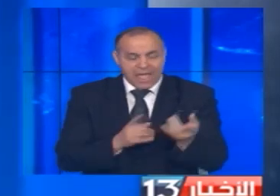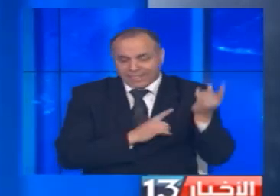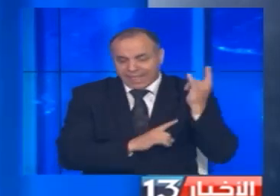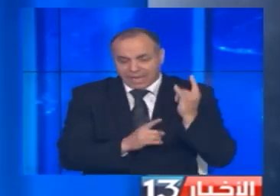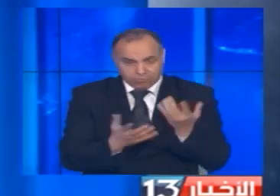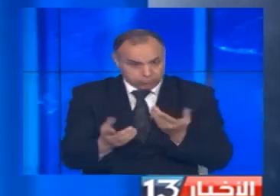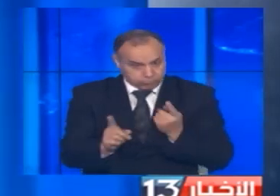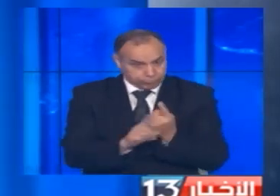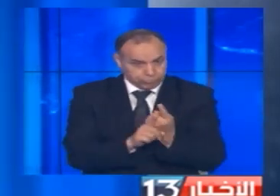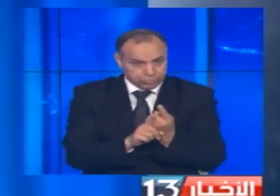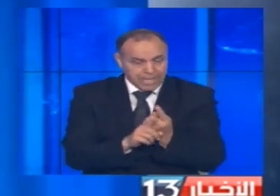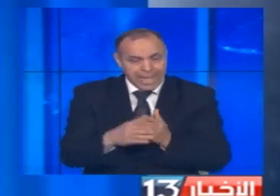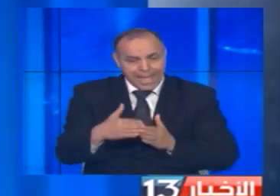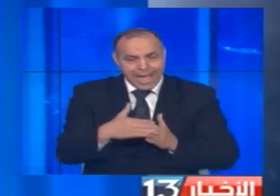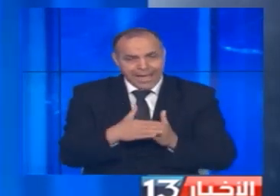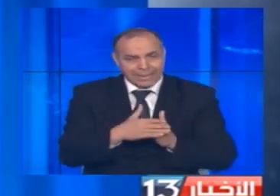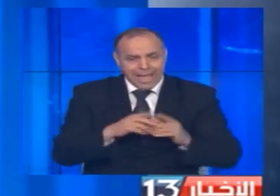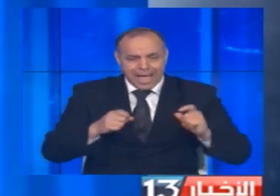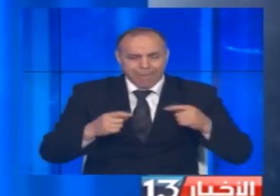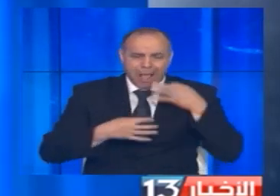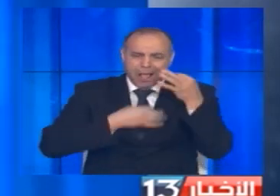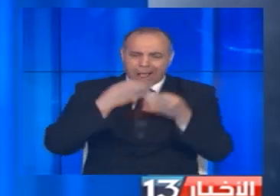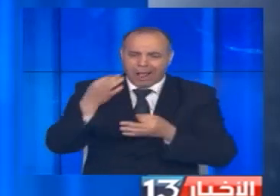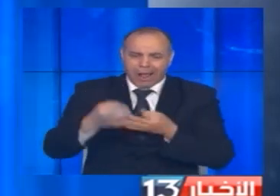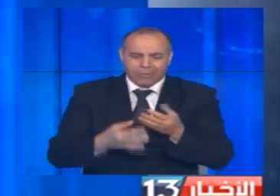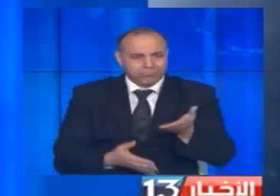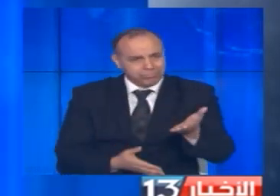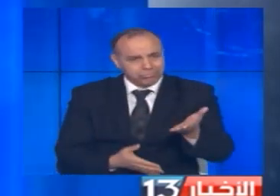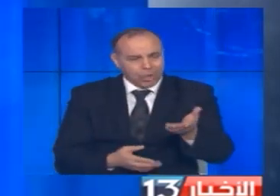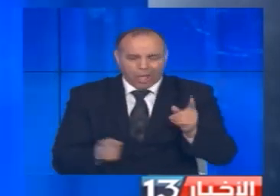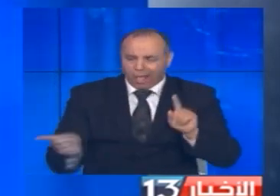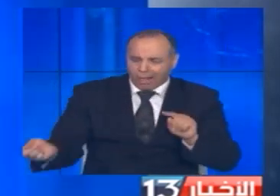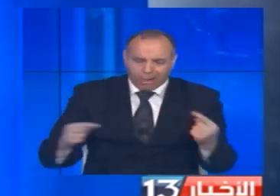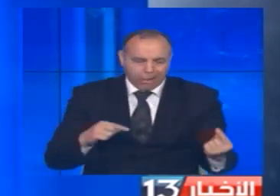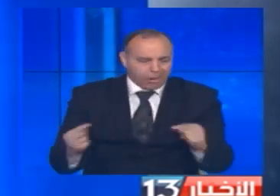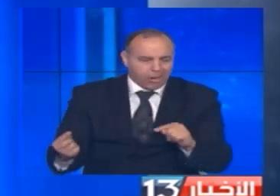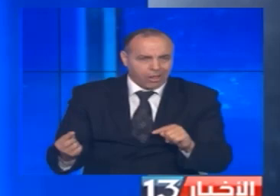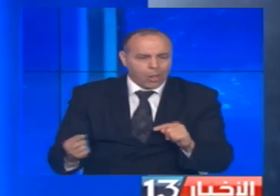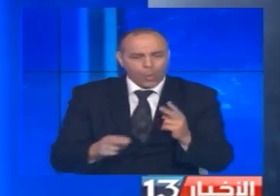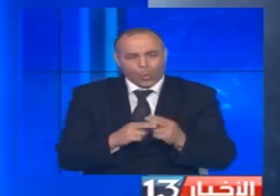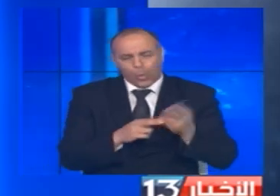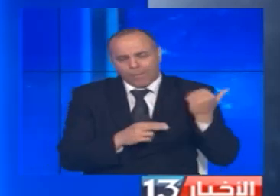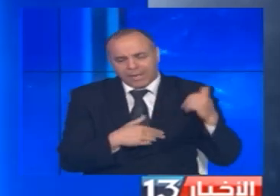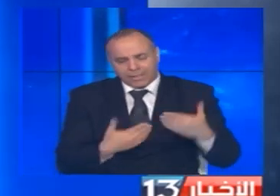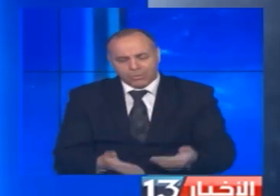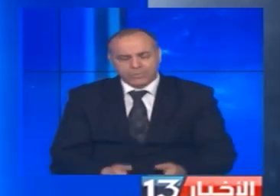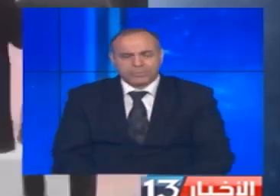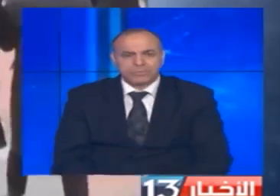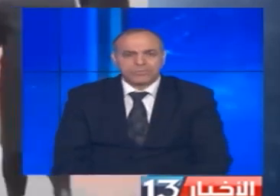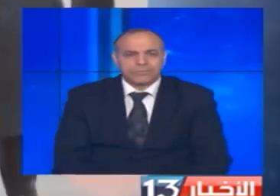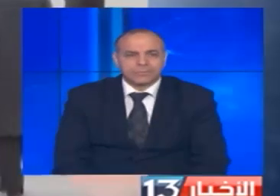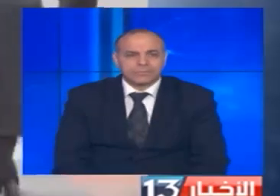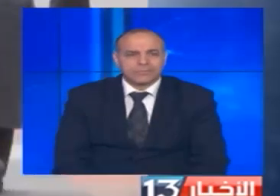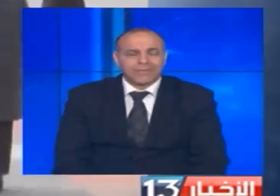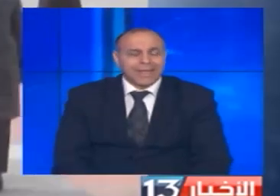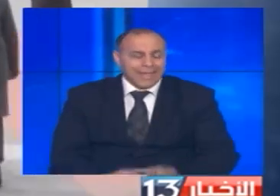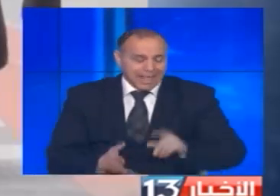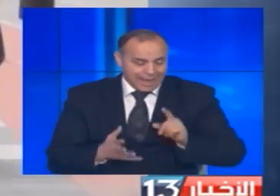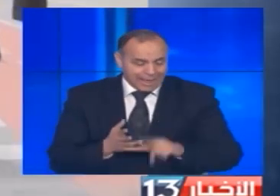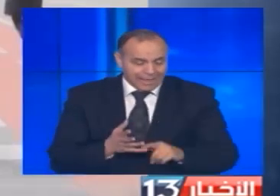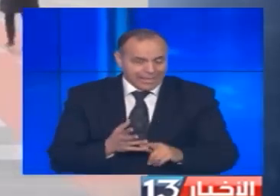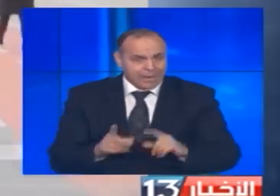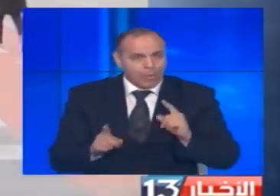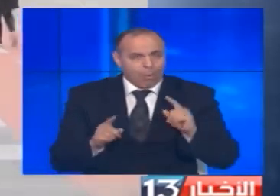بالتاريخي سيضع حدا للحرب الكلامية التي دارت بين الجانبين على امتداد أشهر. وأخيرا